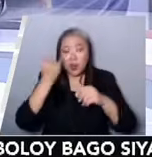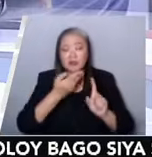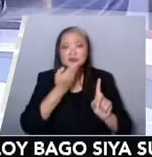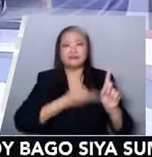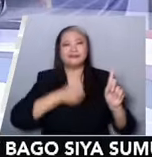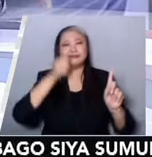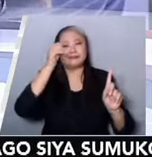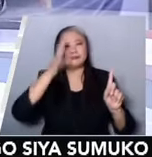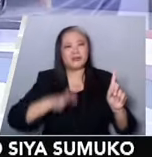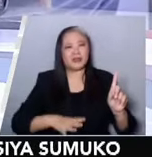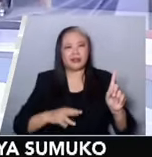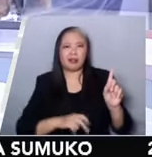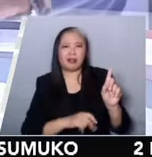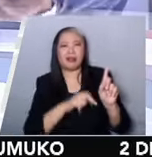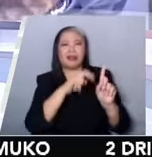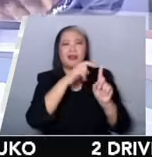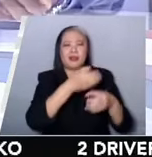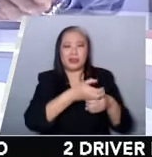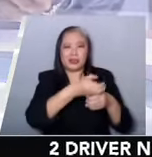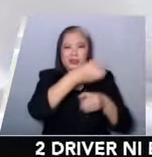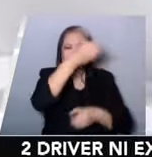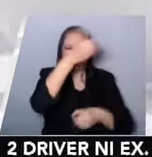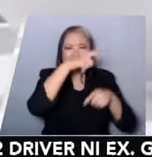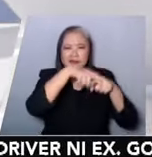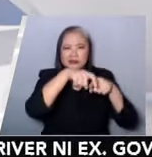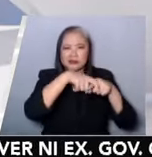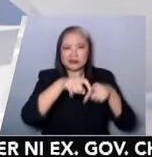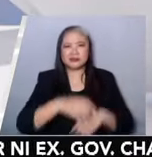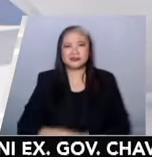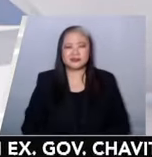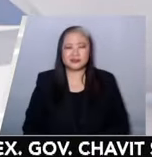poste. May unang balita live si James Agustin.